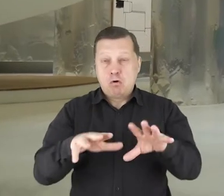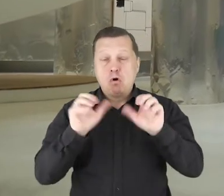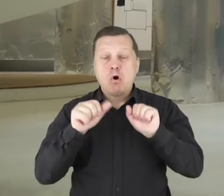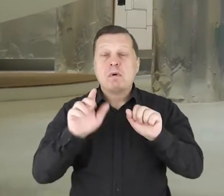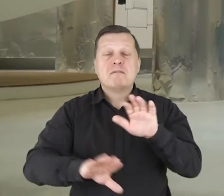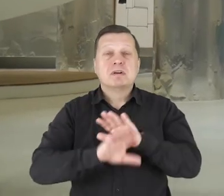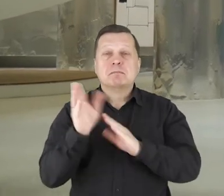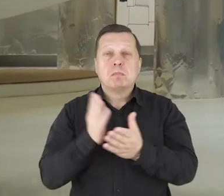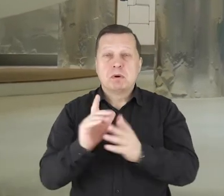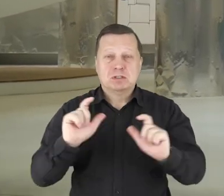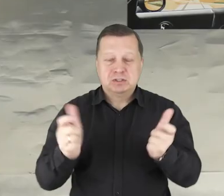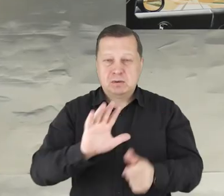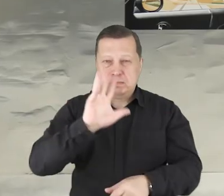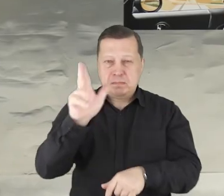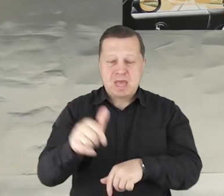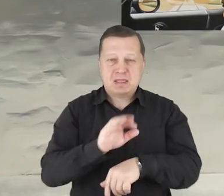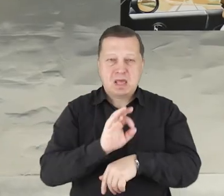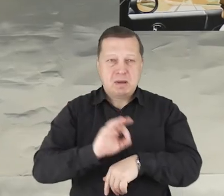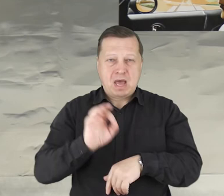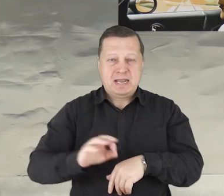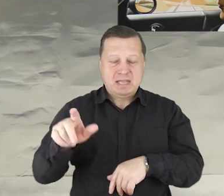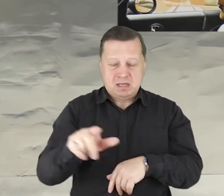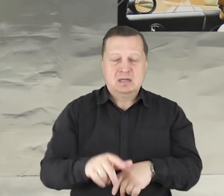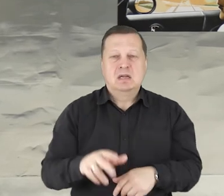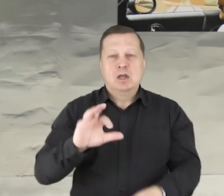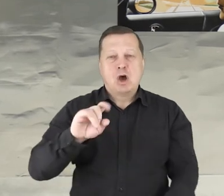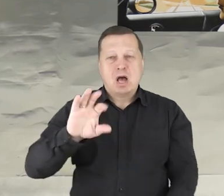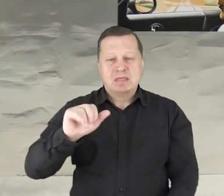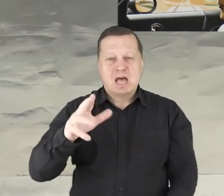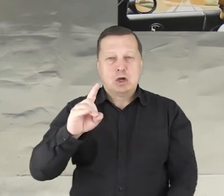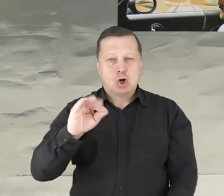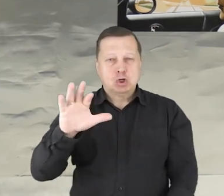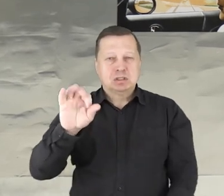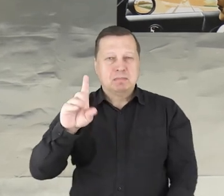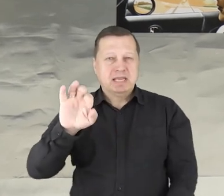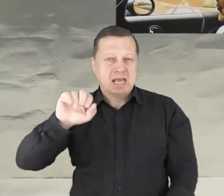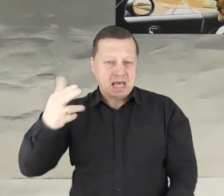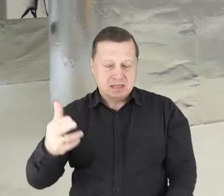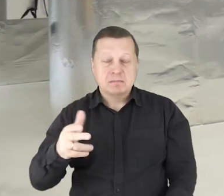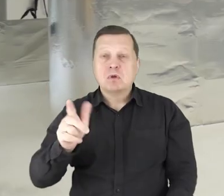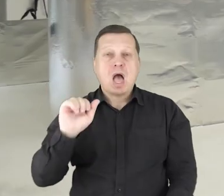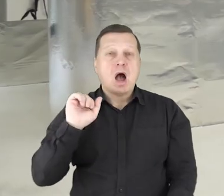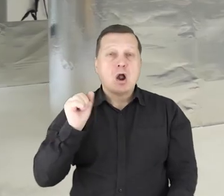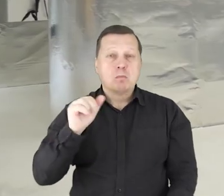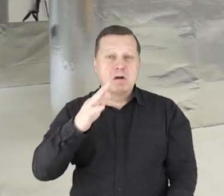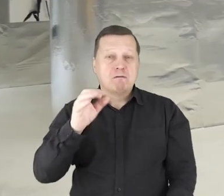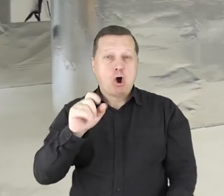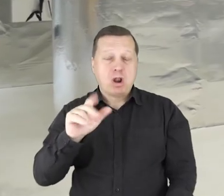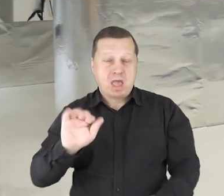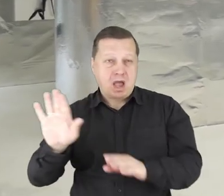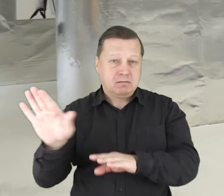wystawy pomaga przepiękna architektura Johanny Meyer Grossbrigge. Aluminiowa folia, którą pokryta